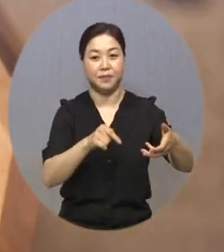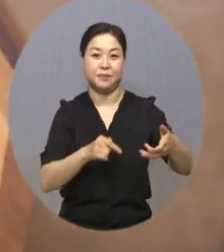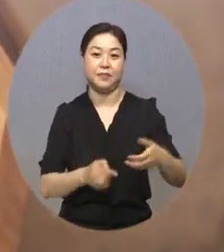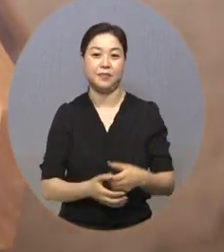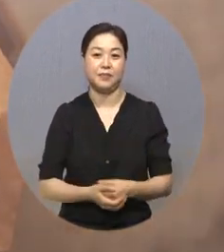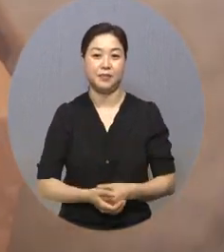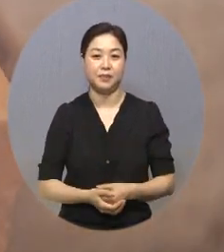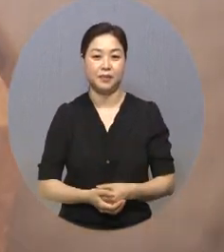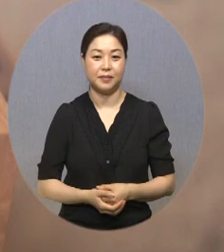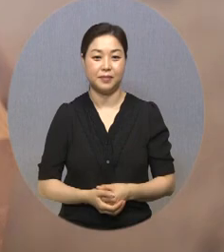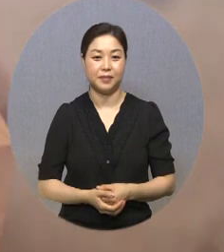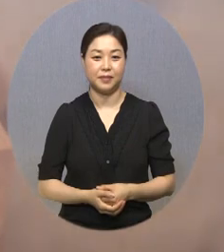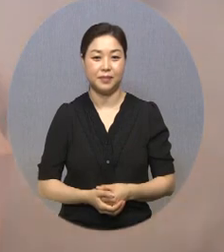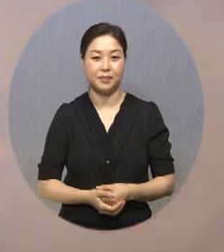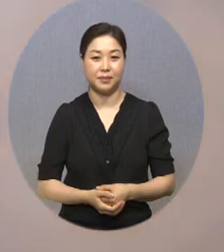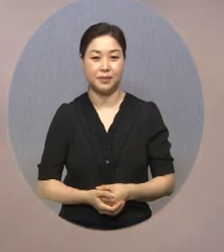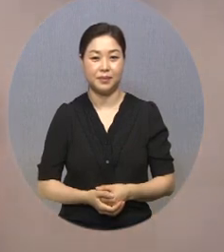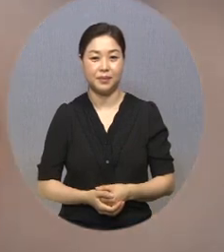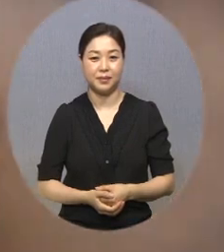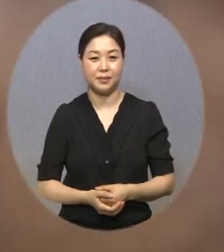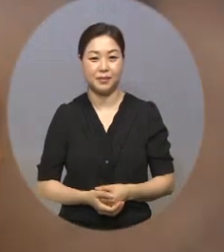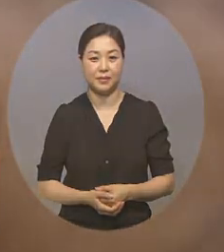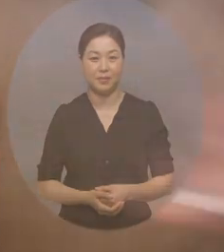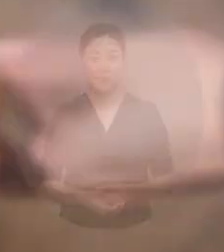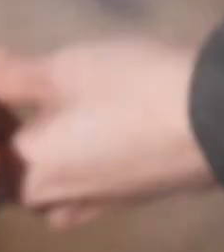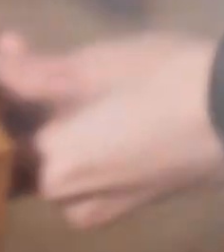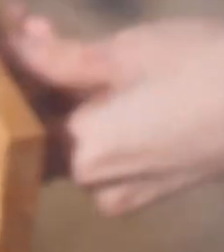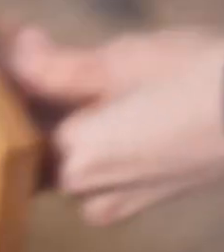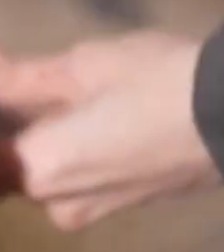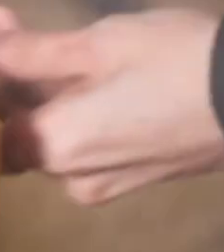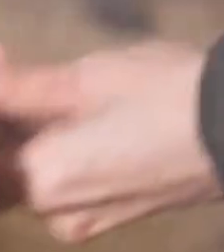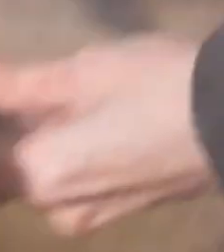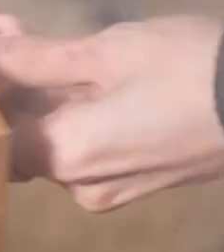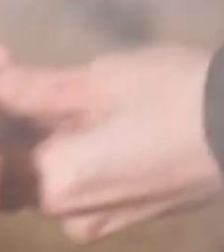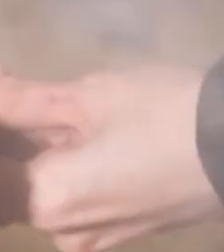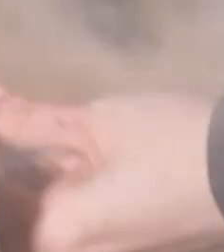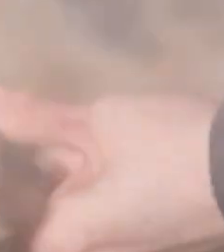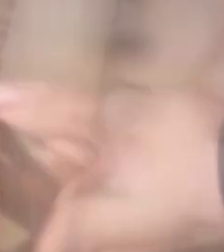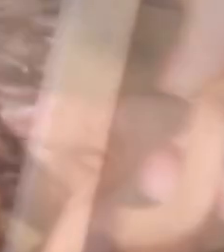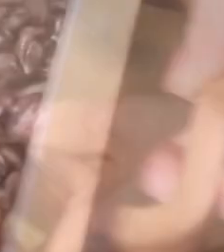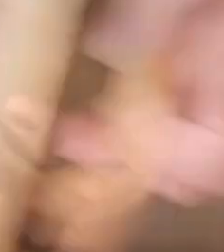으 4 아 4